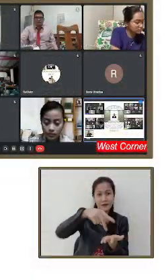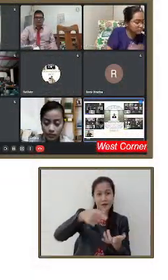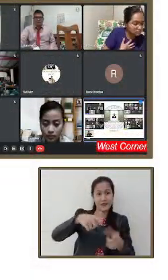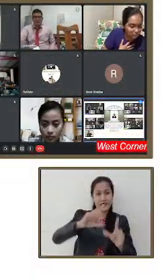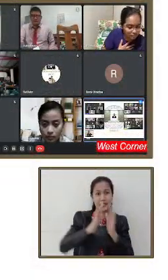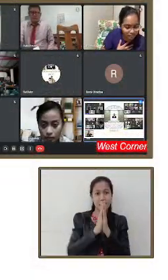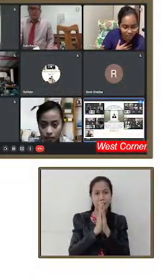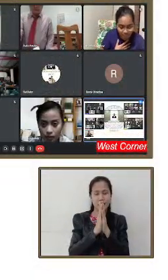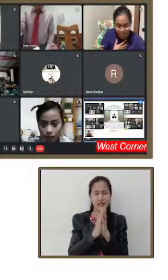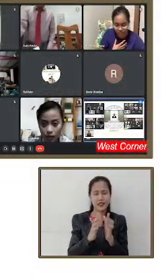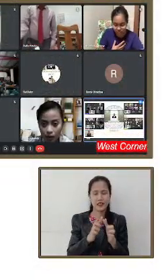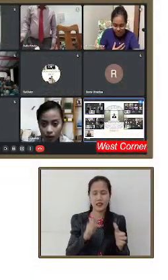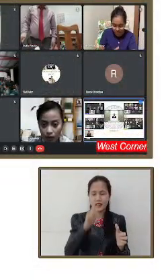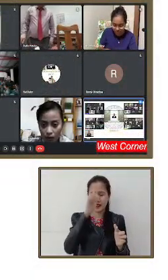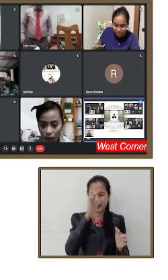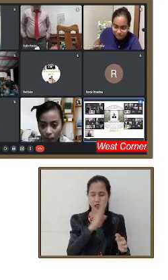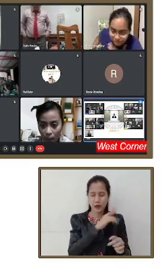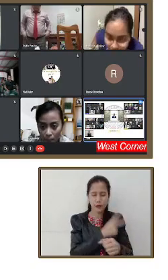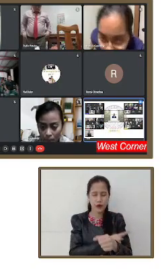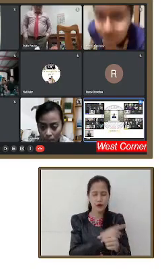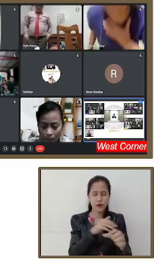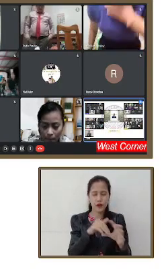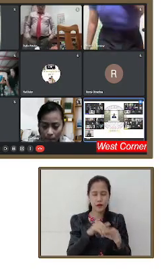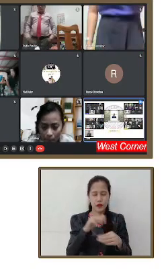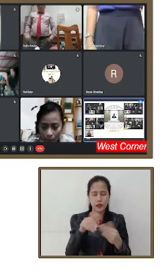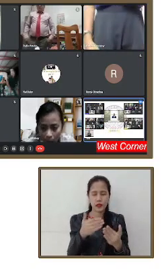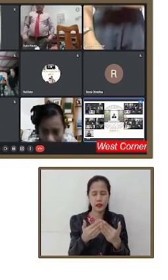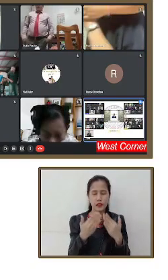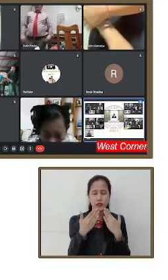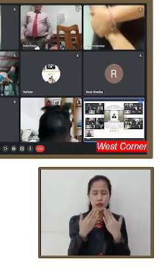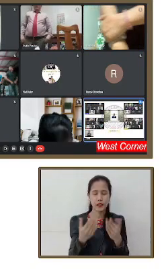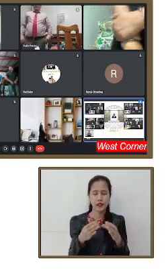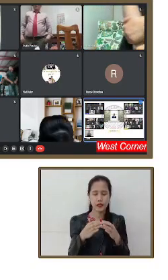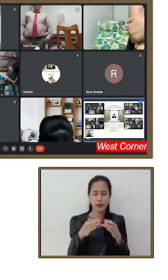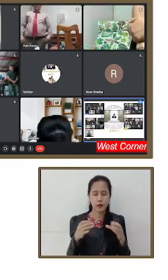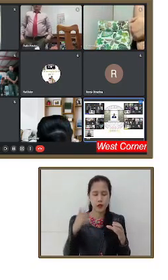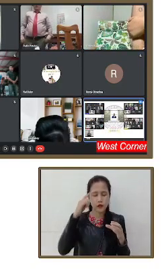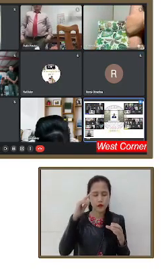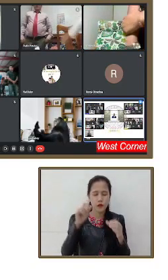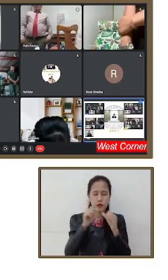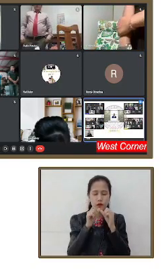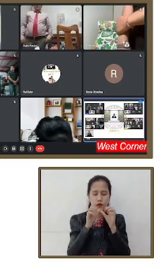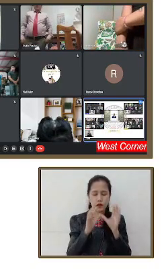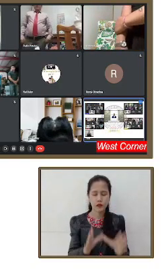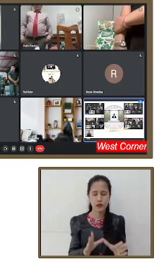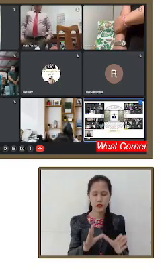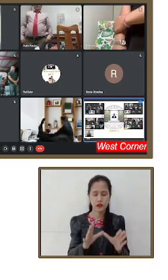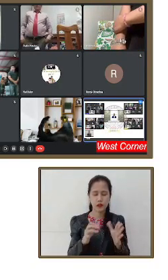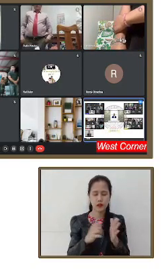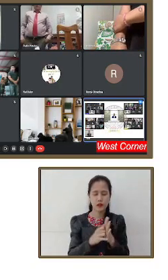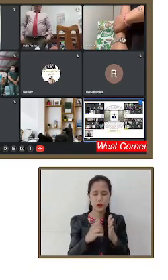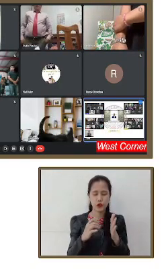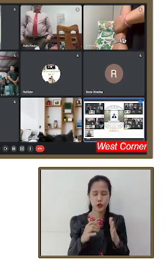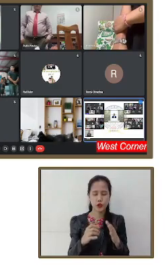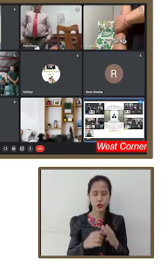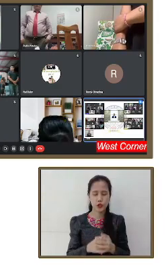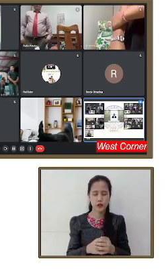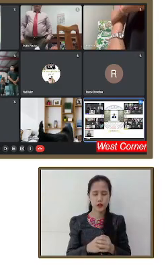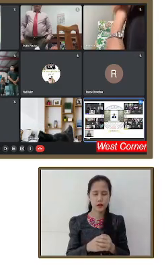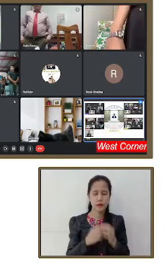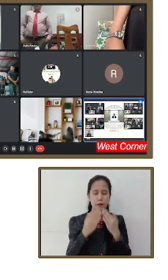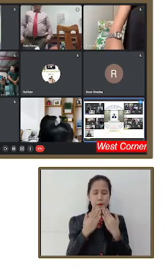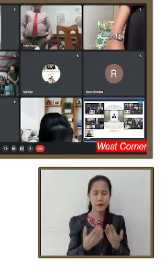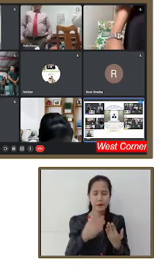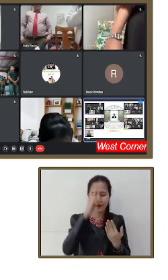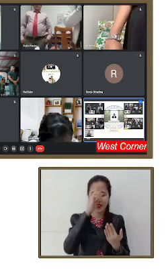Diyos, makapangyarihan po sa lahat. Maraming maraming salamat po sa pagpapala po na ipinagkalob niyo po sa amin. Salamat Panginoon